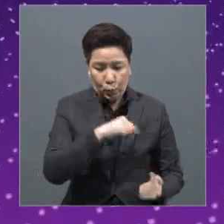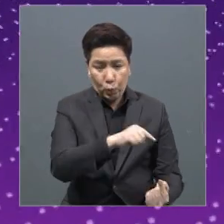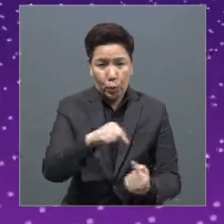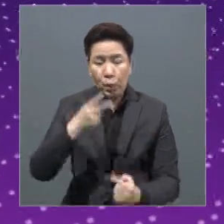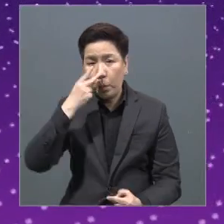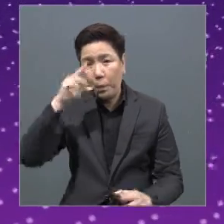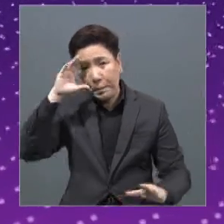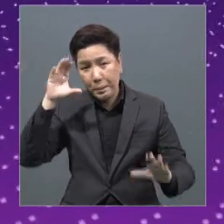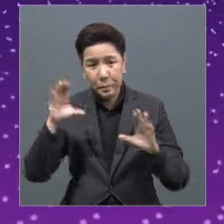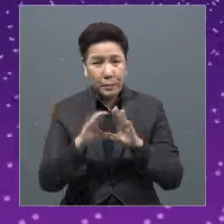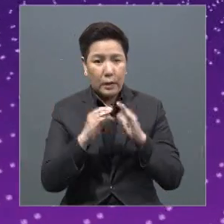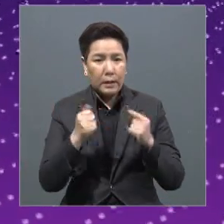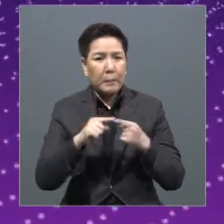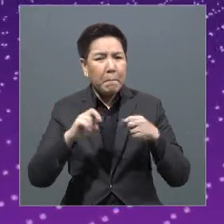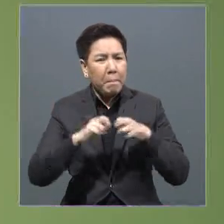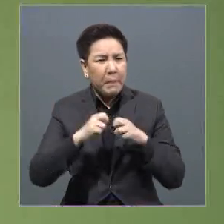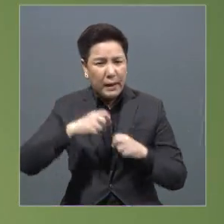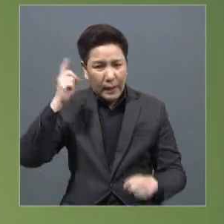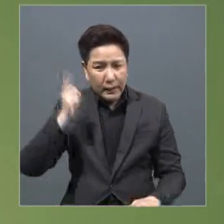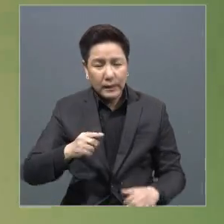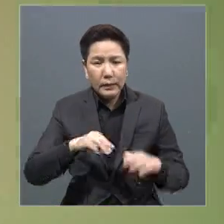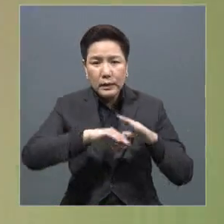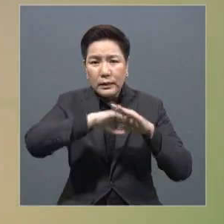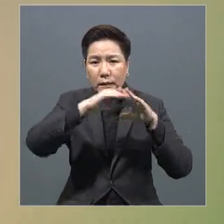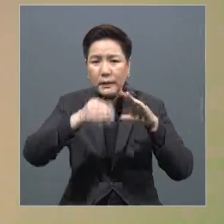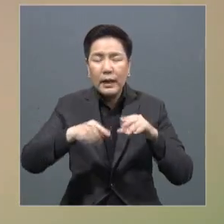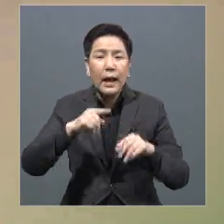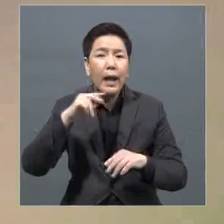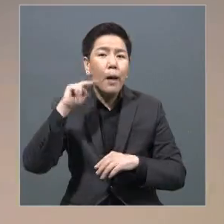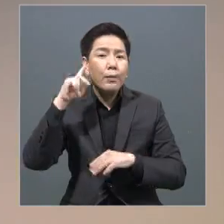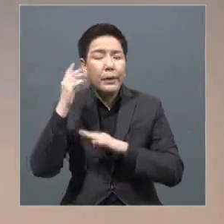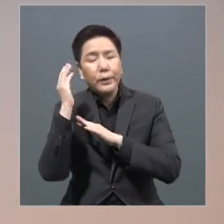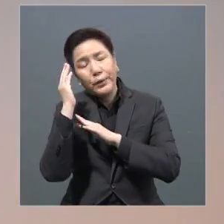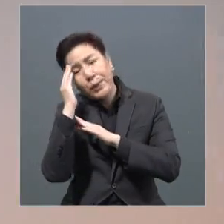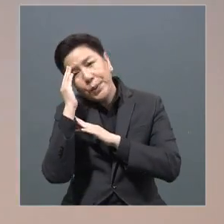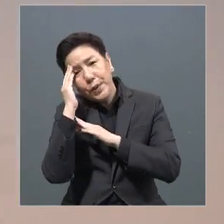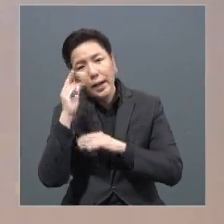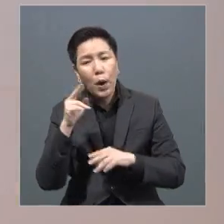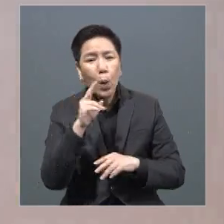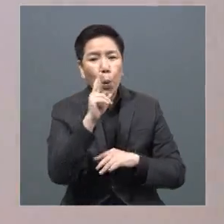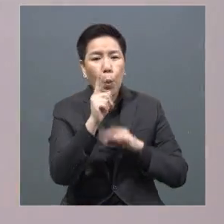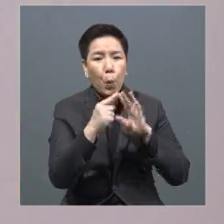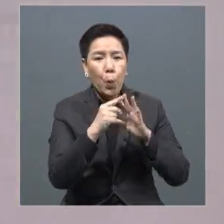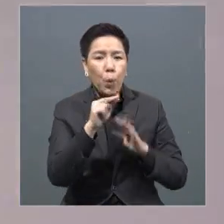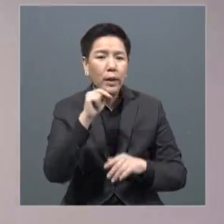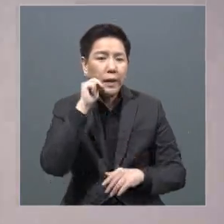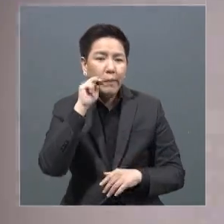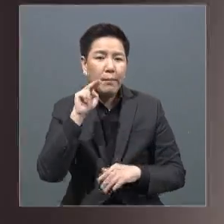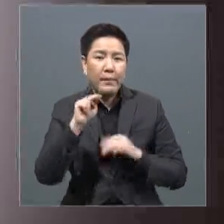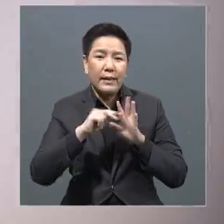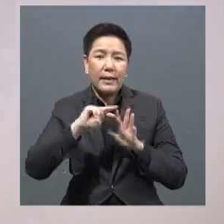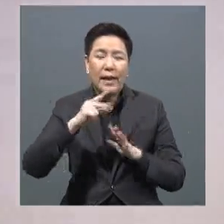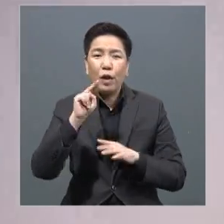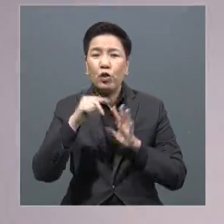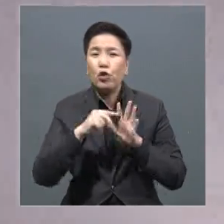พาคุณผู้ชมไปดูค่ะไปดูสภาพพื้นที่ถ้ำหลวงขุนน้ำนางนอนกันคุณผู้ชมขุนค่ะที่ไปช่วย